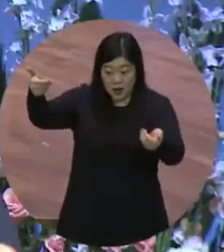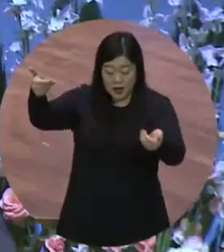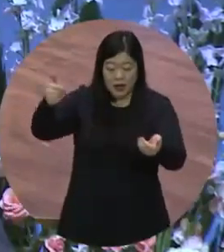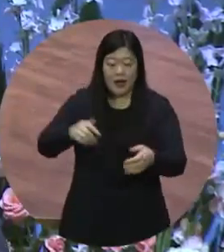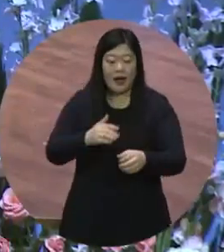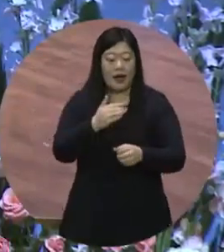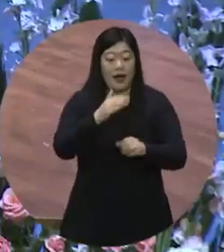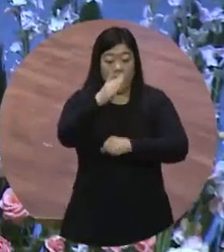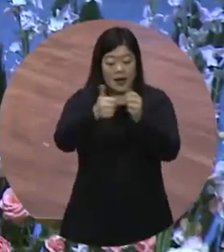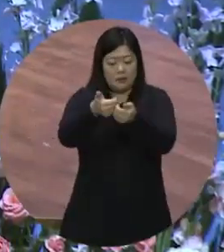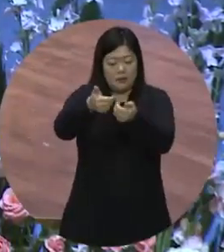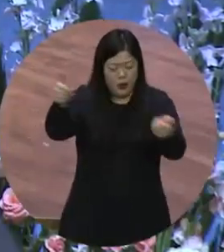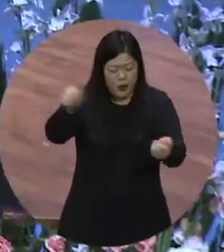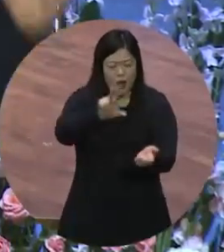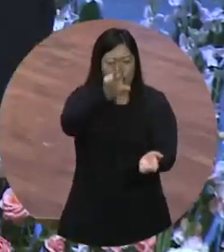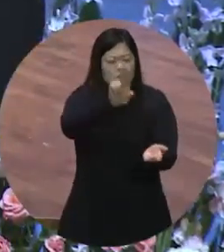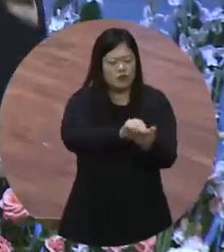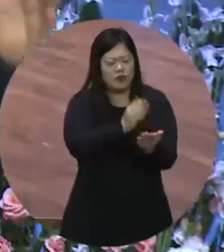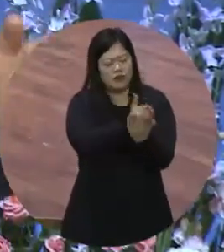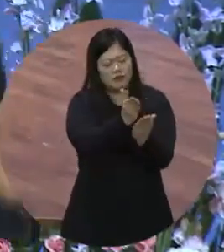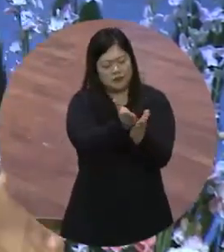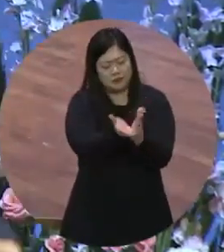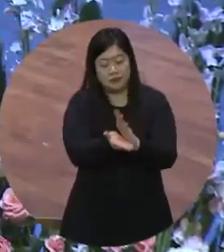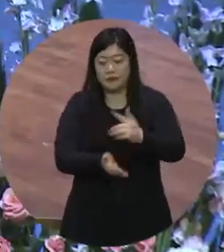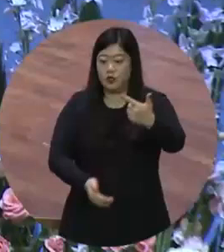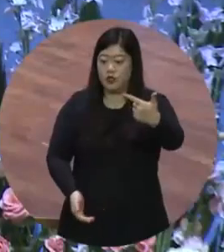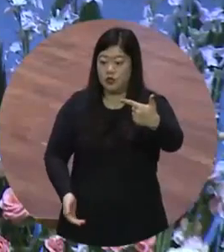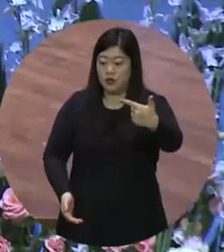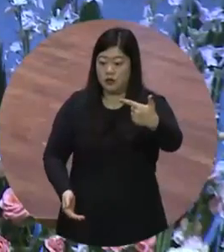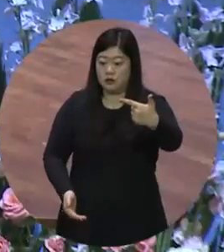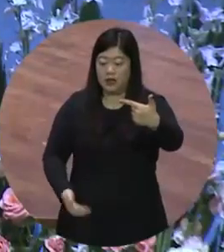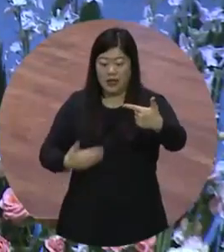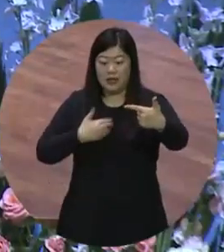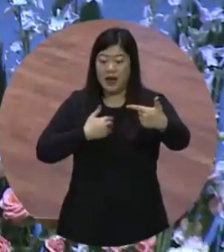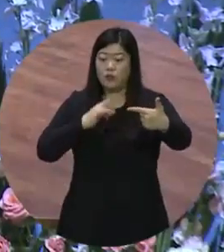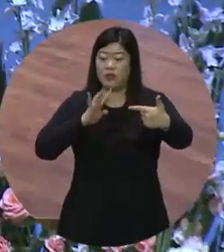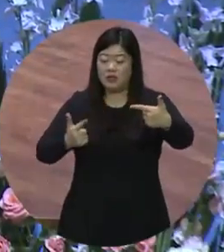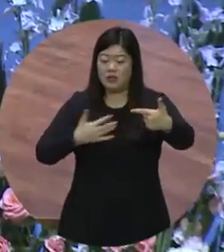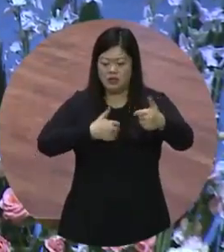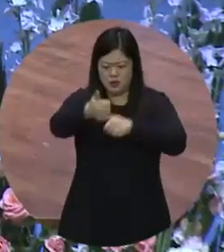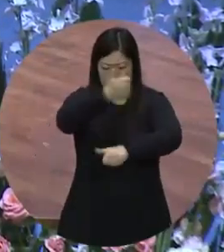순서 쫙. 후손들까지 쫙.